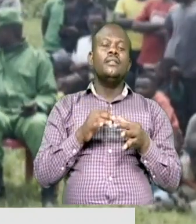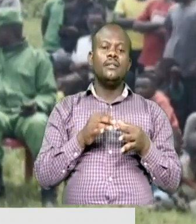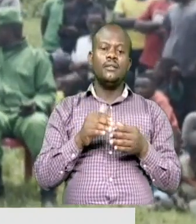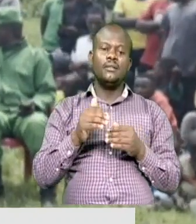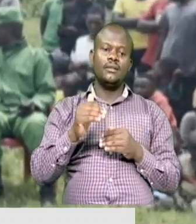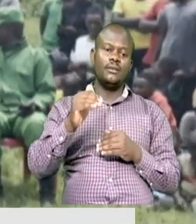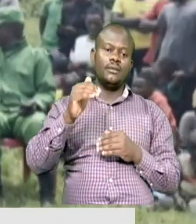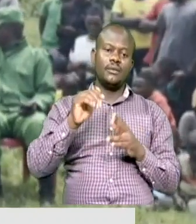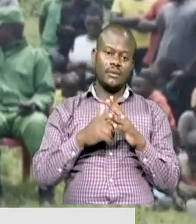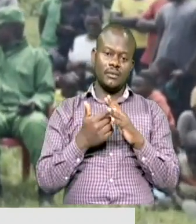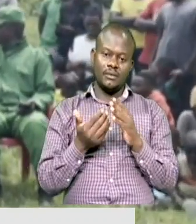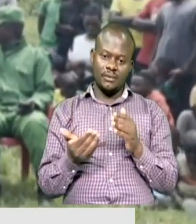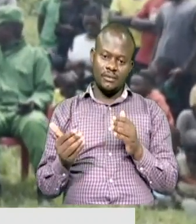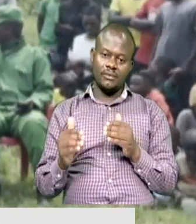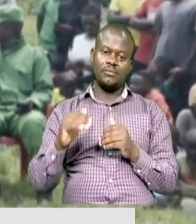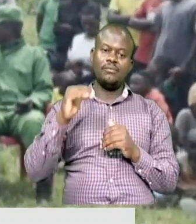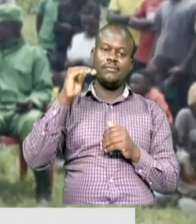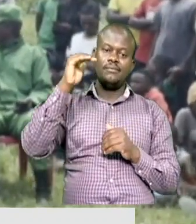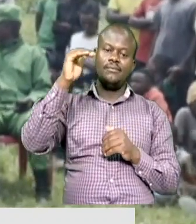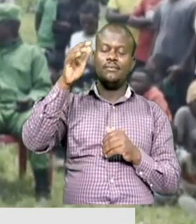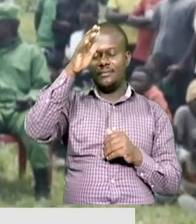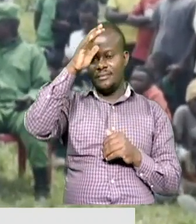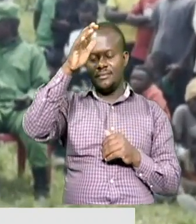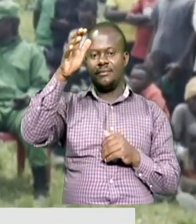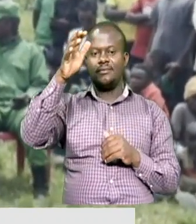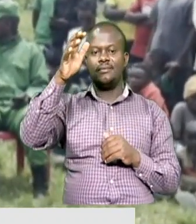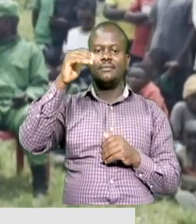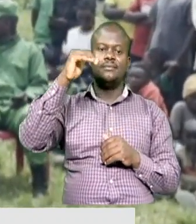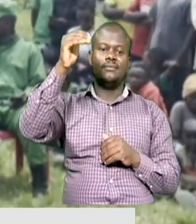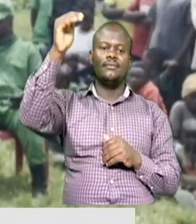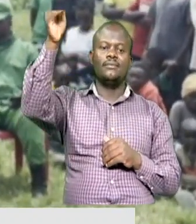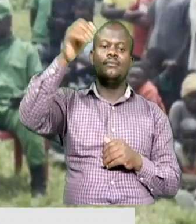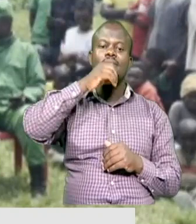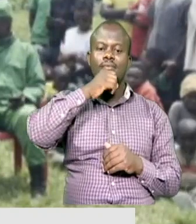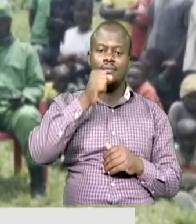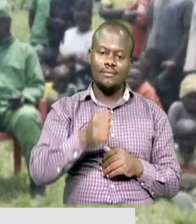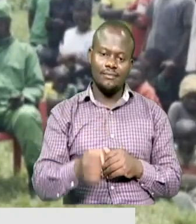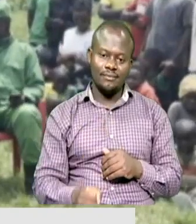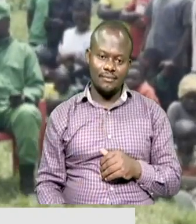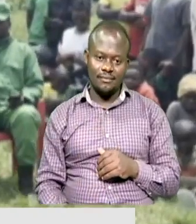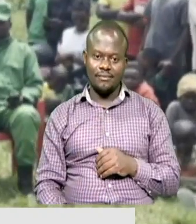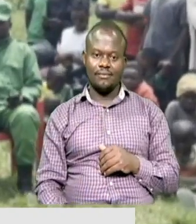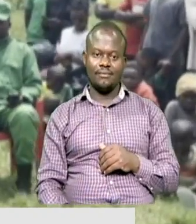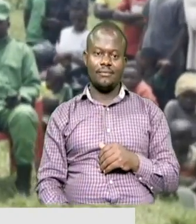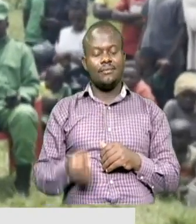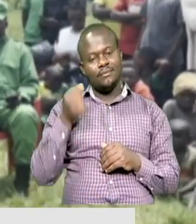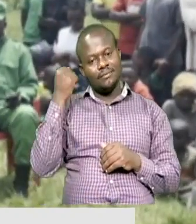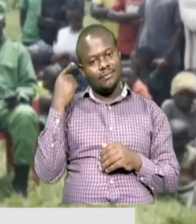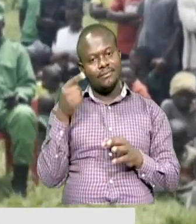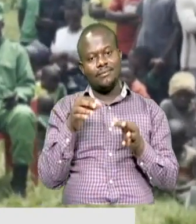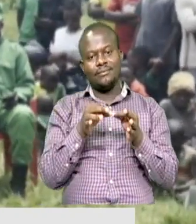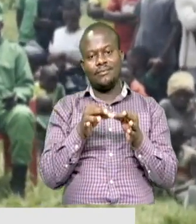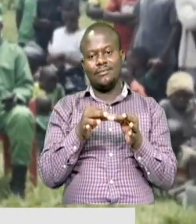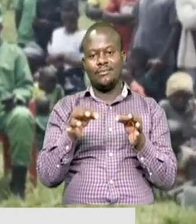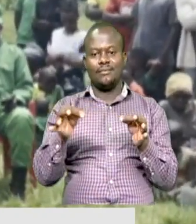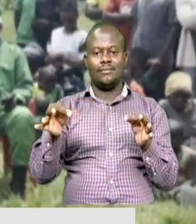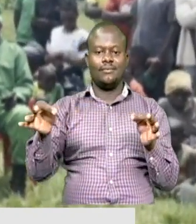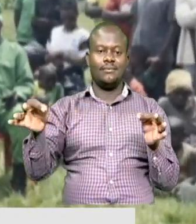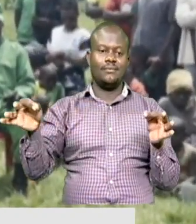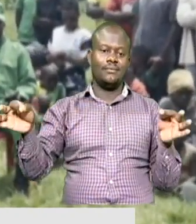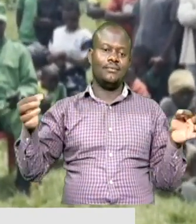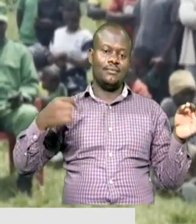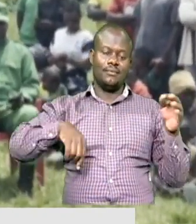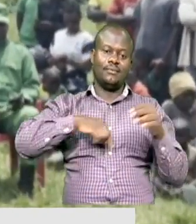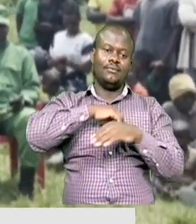kuva ku mwana ukagera kuri papa na mama ukagera kuri nyogokuru na sogokuru. Nuvuga ngo ni ntuza ndende, biravuga ngo